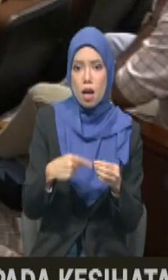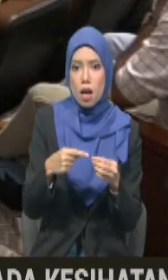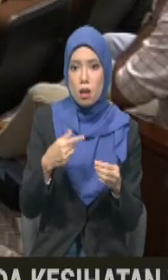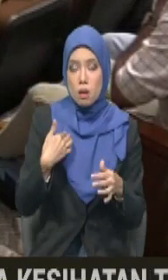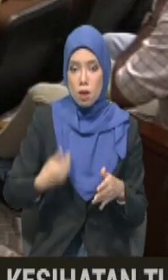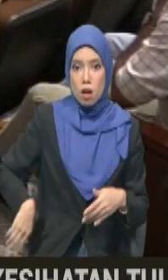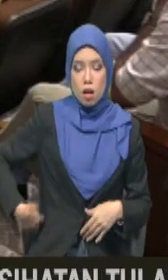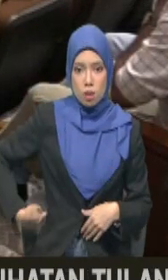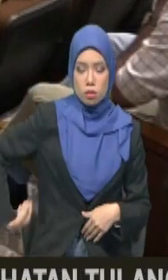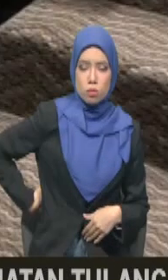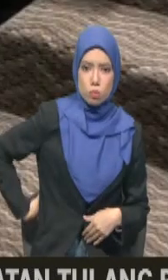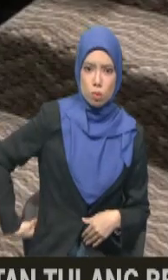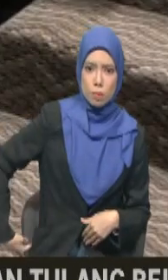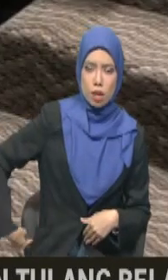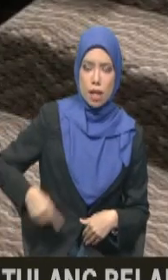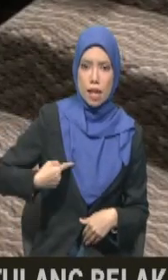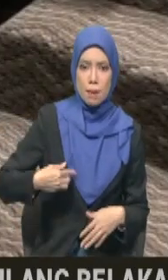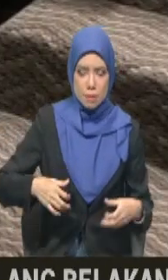sihat dan mengubah